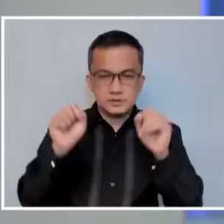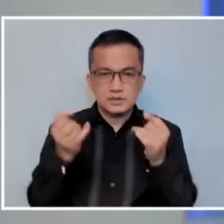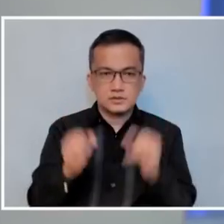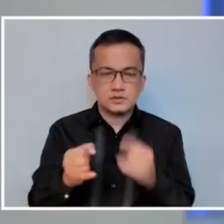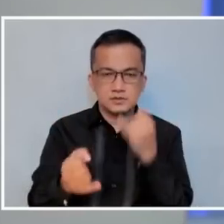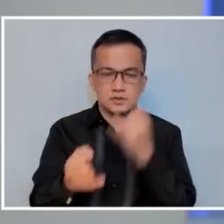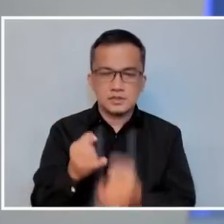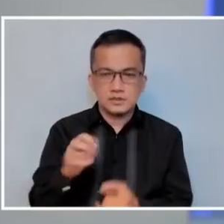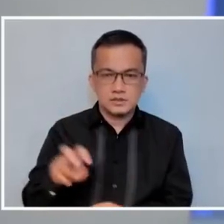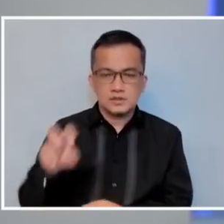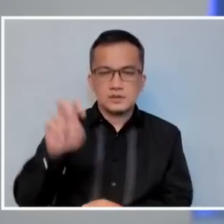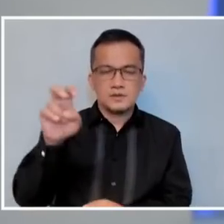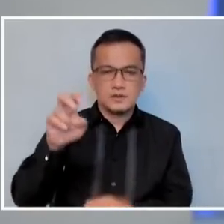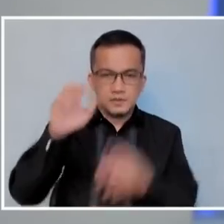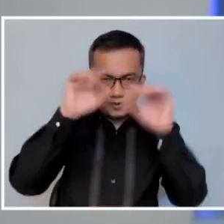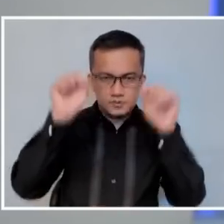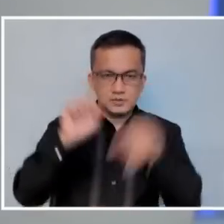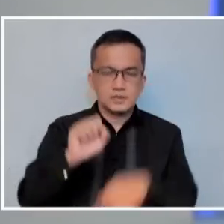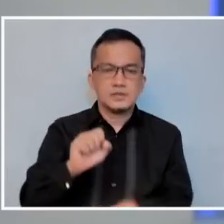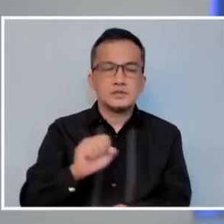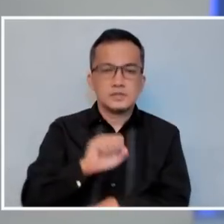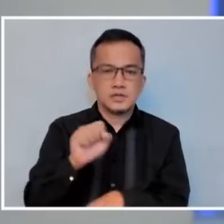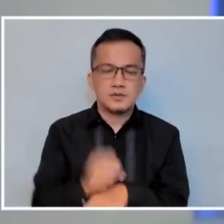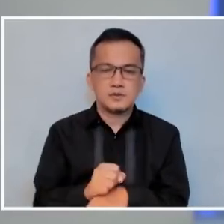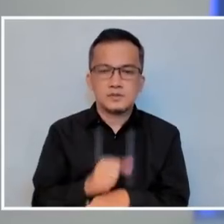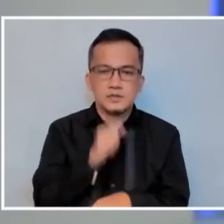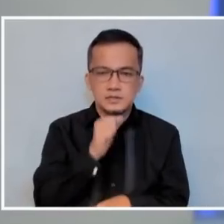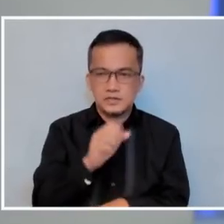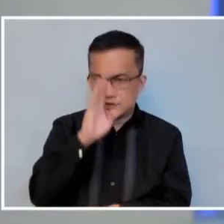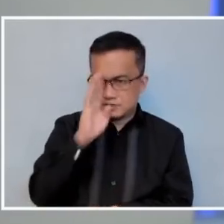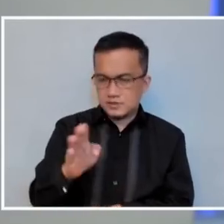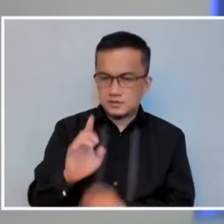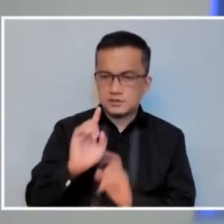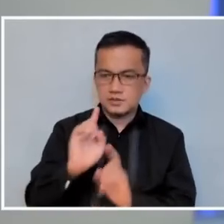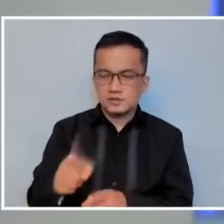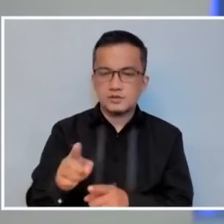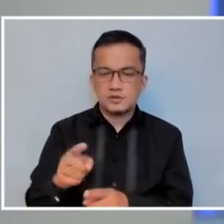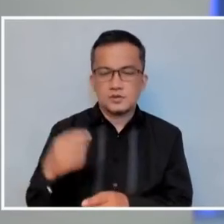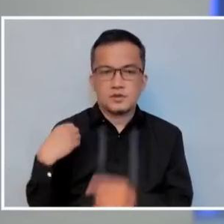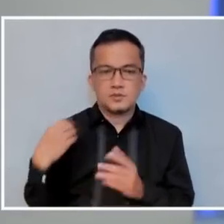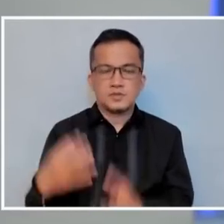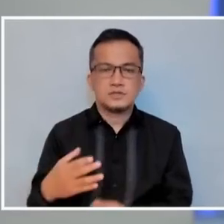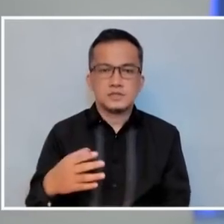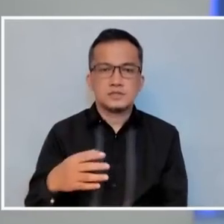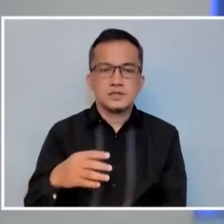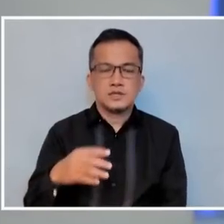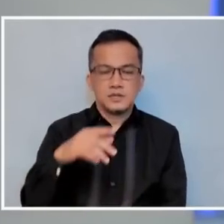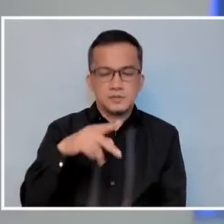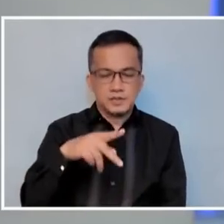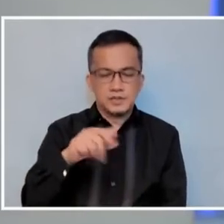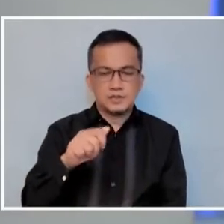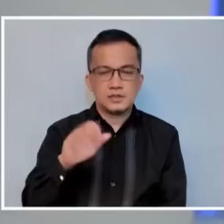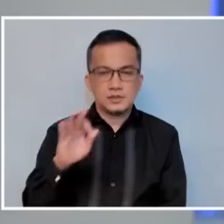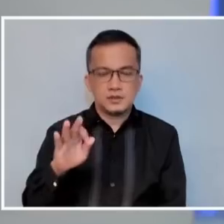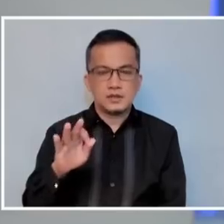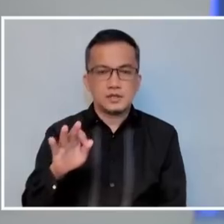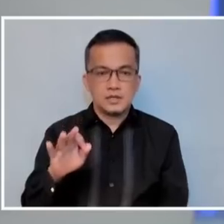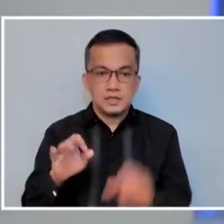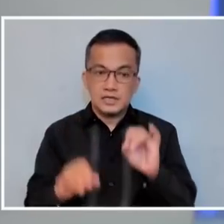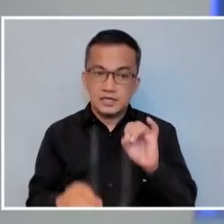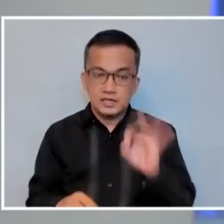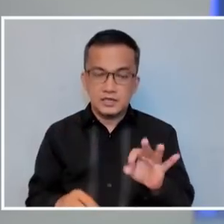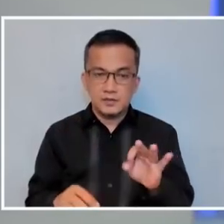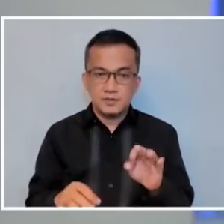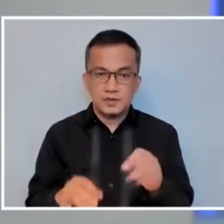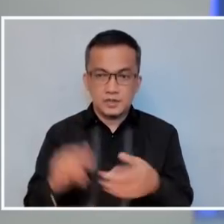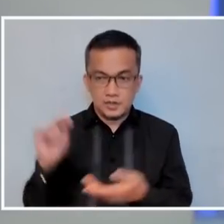ng Pangulo sa Singapore. Hindi naman diretsang sinagot na opisyal ng Philippine Air Force kung ang kanilang